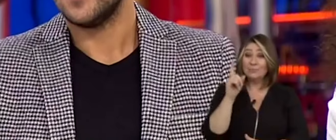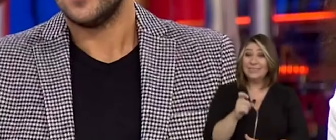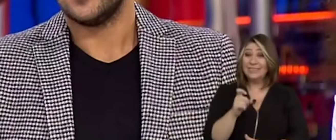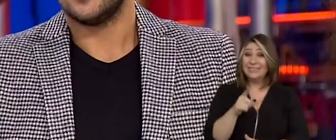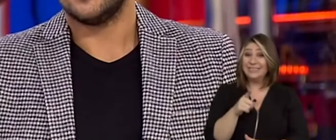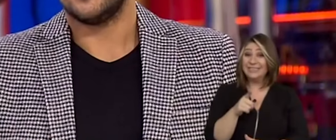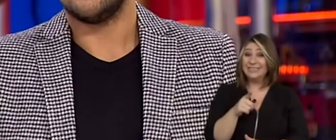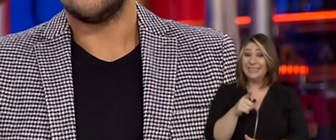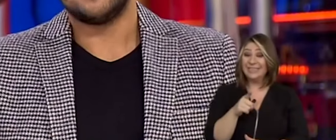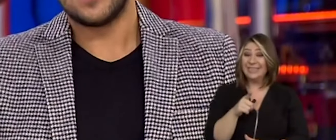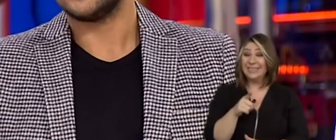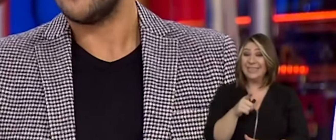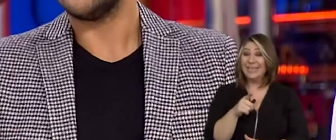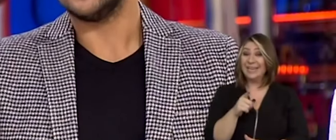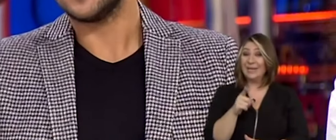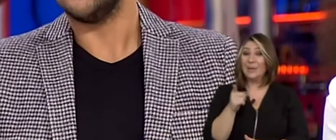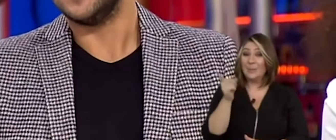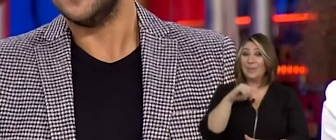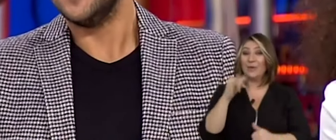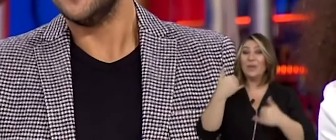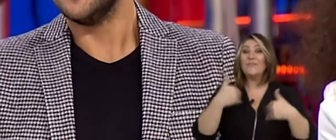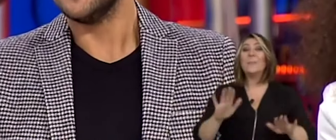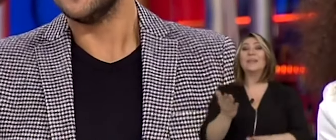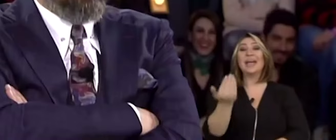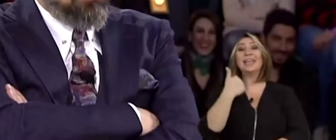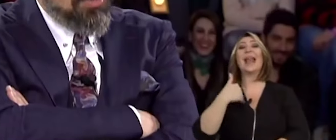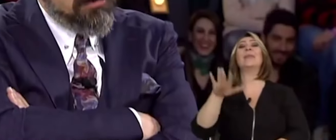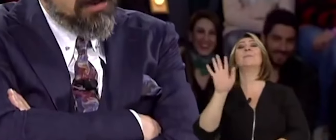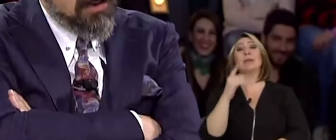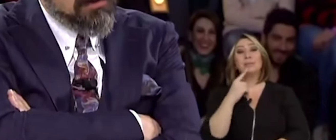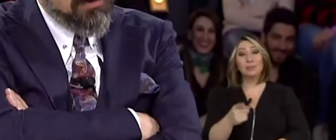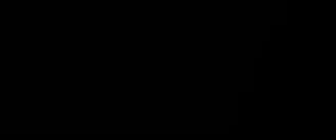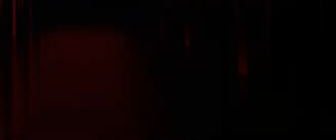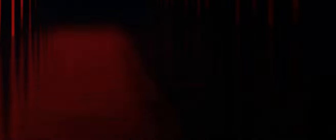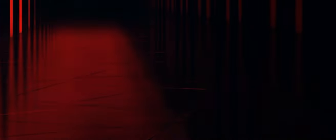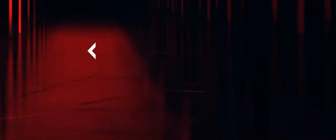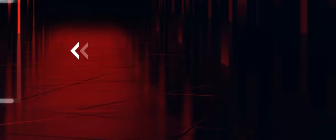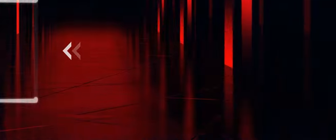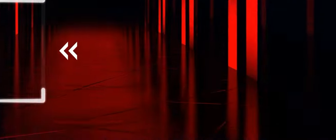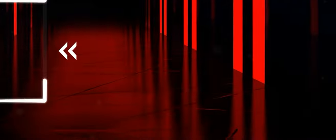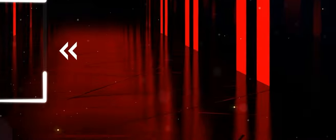söylenenleri? Bir daha kilo vermeden gelme dedi. Allah Allah.